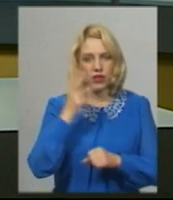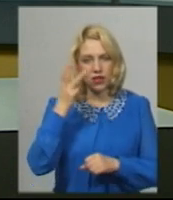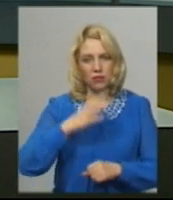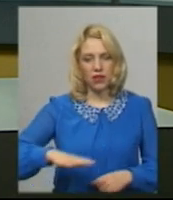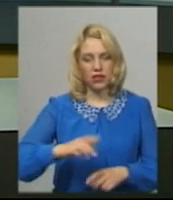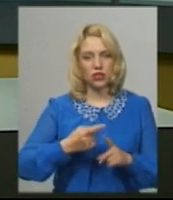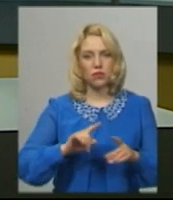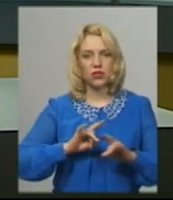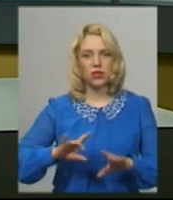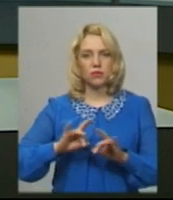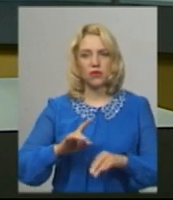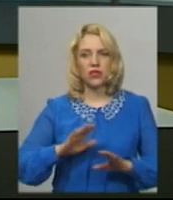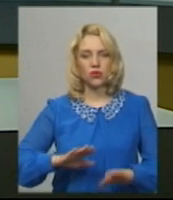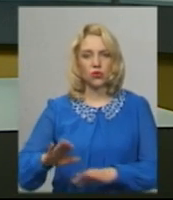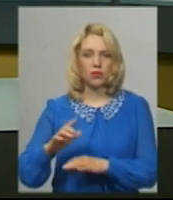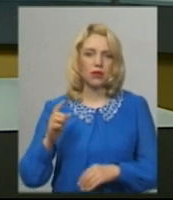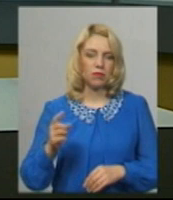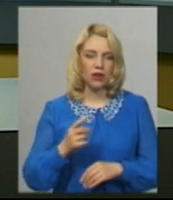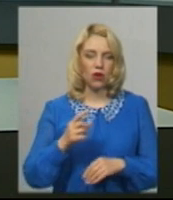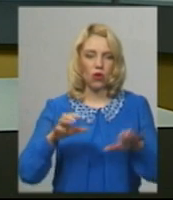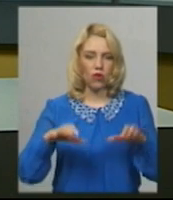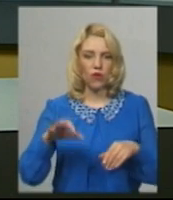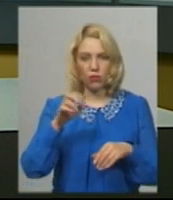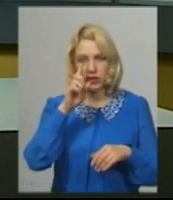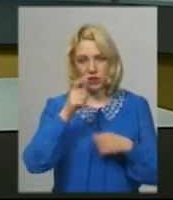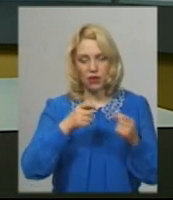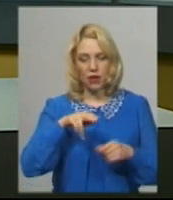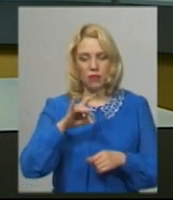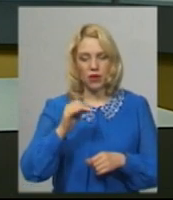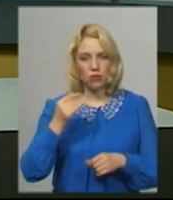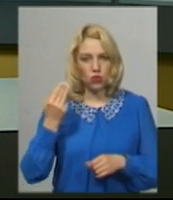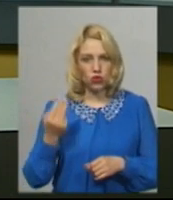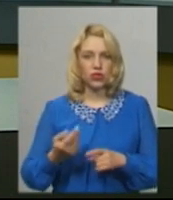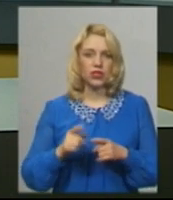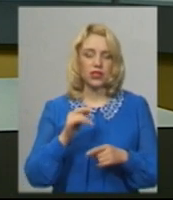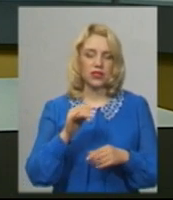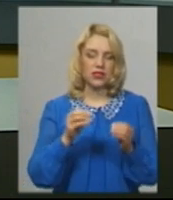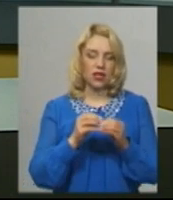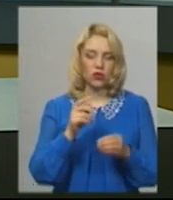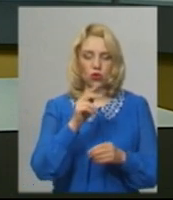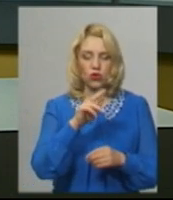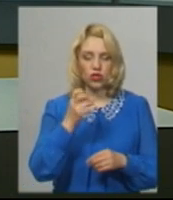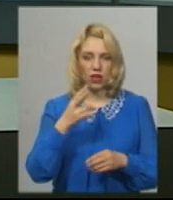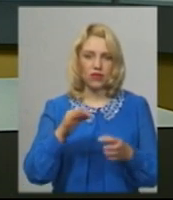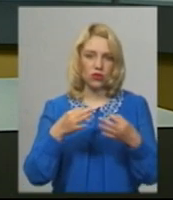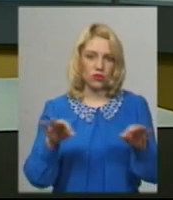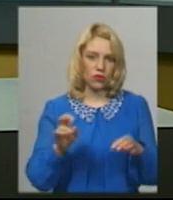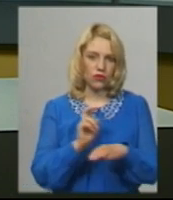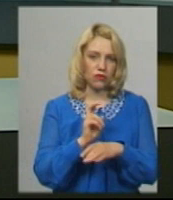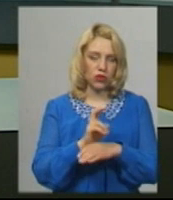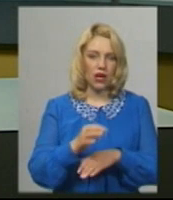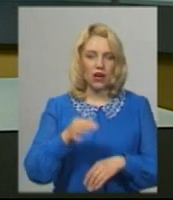обласної державної адміністрації Роман Примуш. Також, за його словами, з 10 червня дозволено відвідувати кафе та ресторани